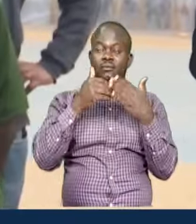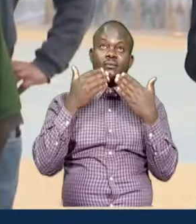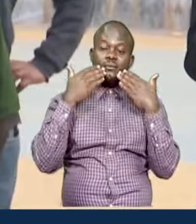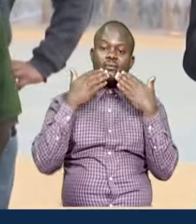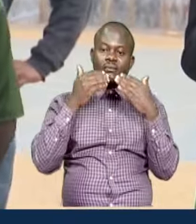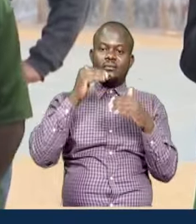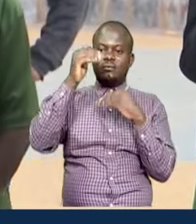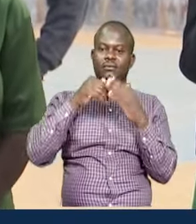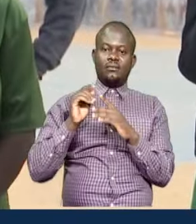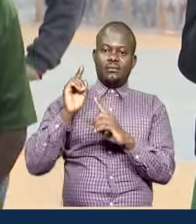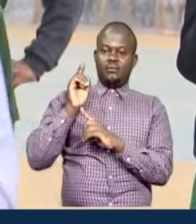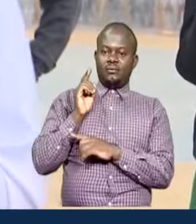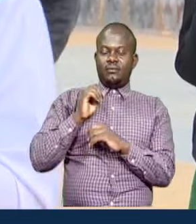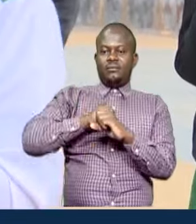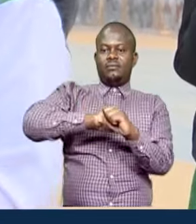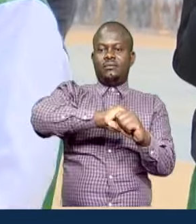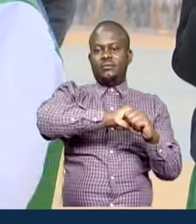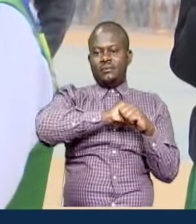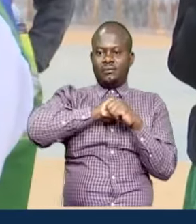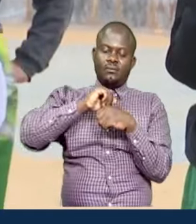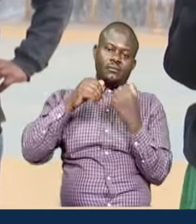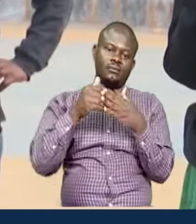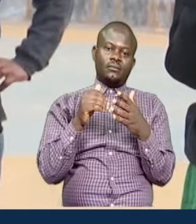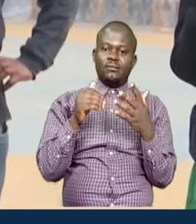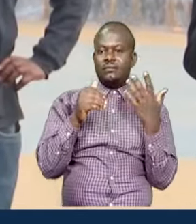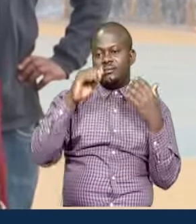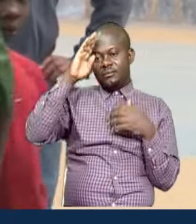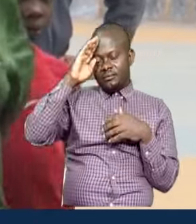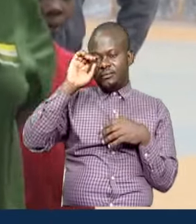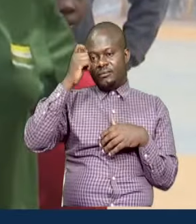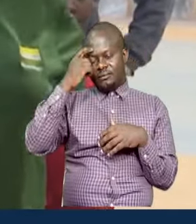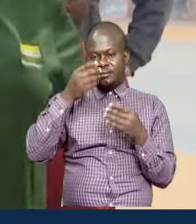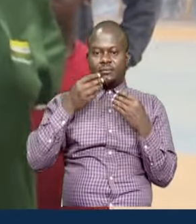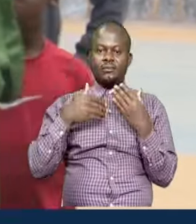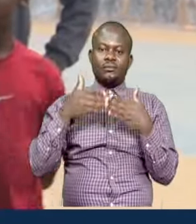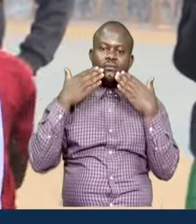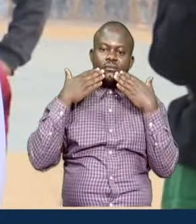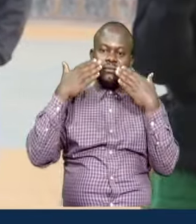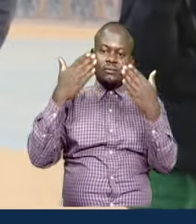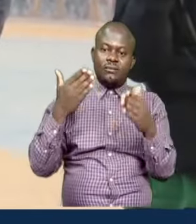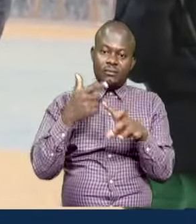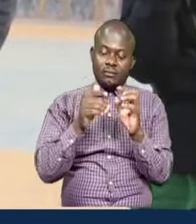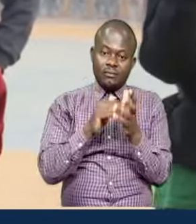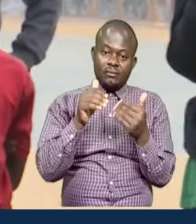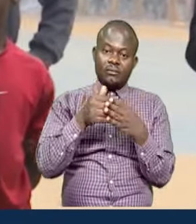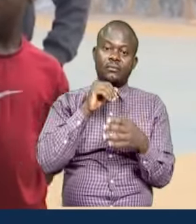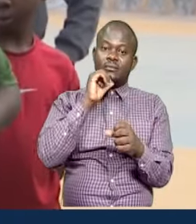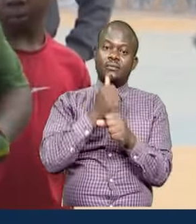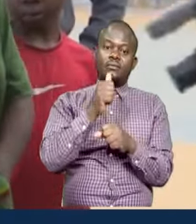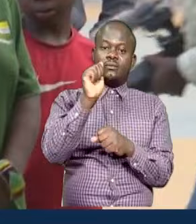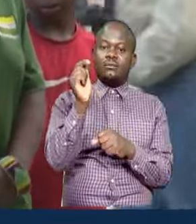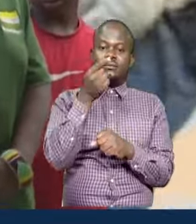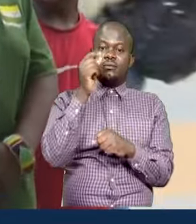z'umutekano zaturinze, hari abapolisi leta yaduhaye tubashimire, ariko ntabwo bakora bonyine, n'izindi